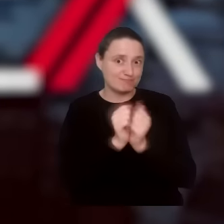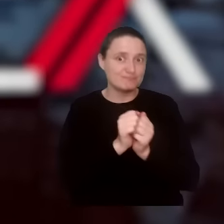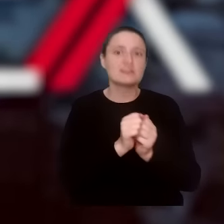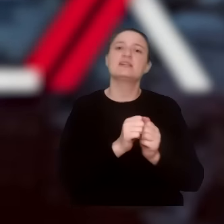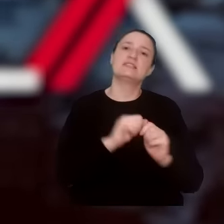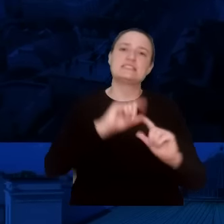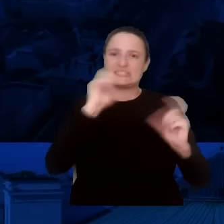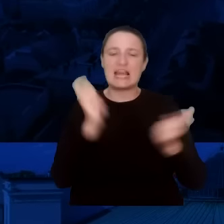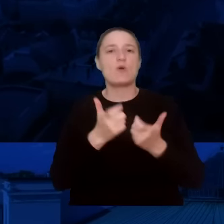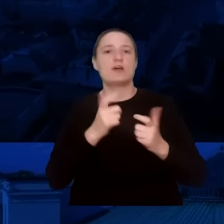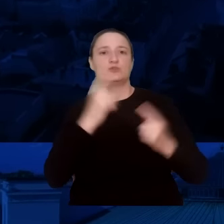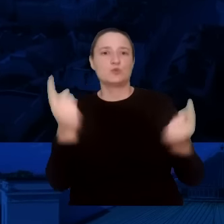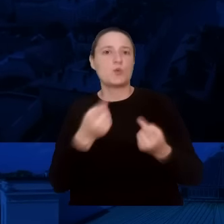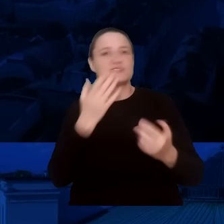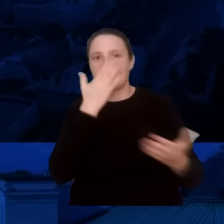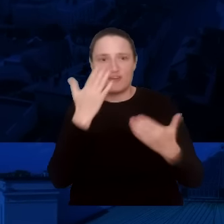odtworzyć.